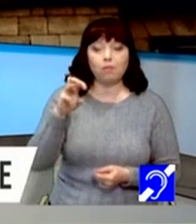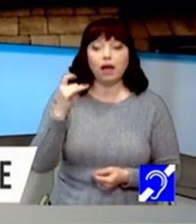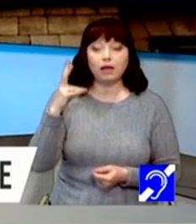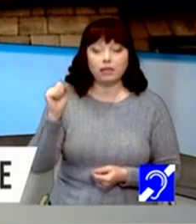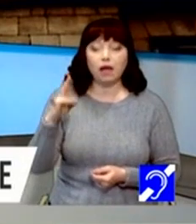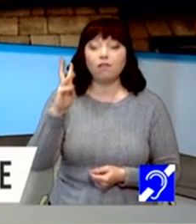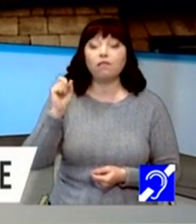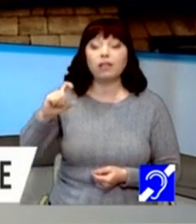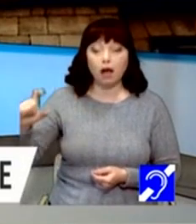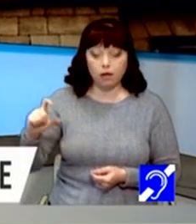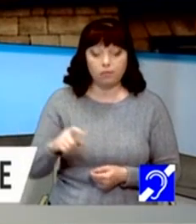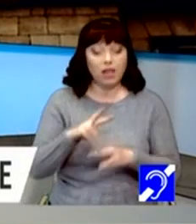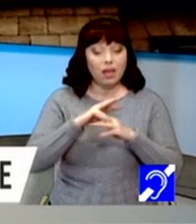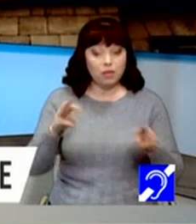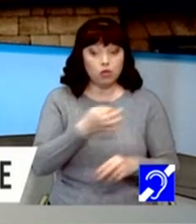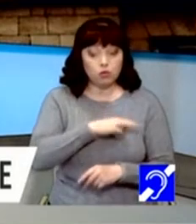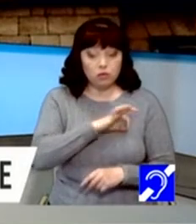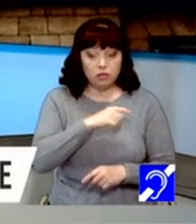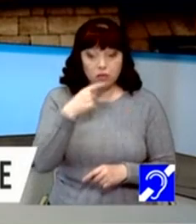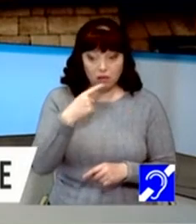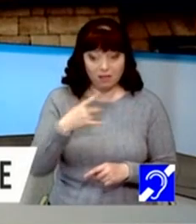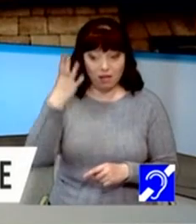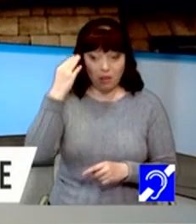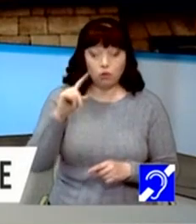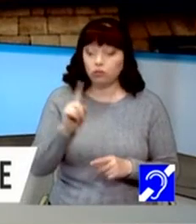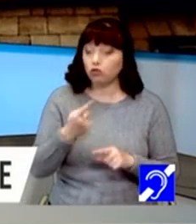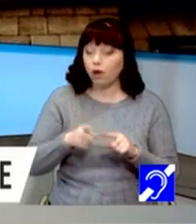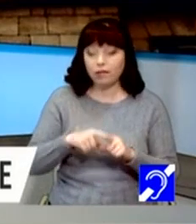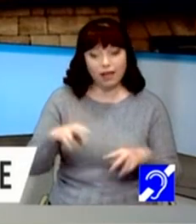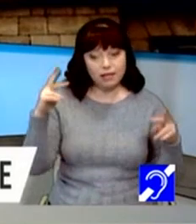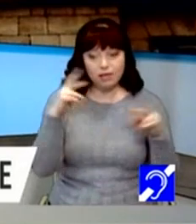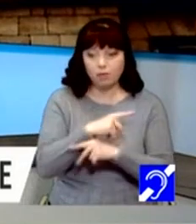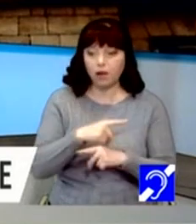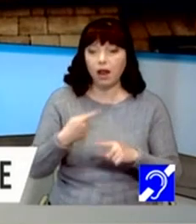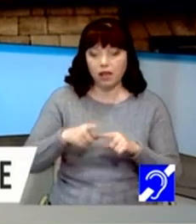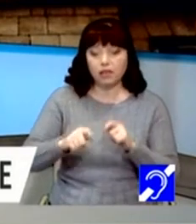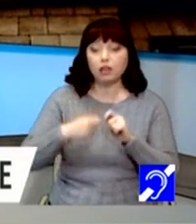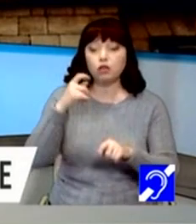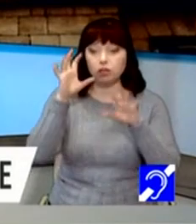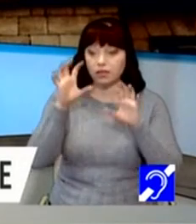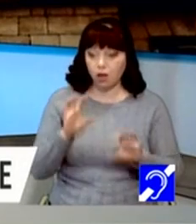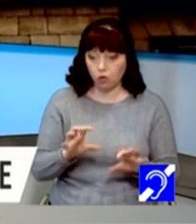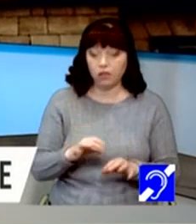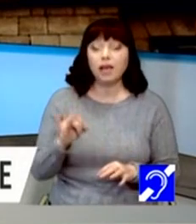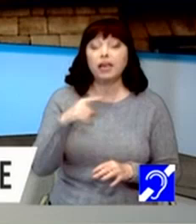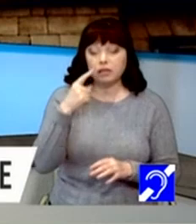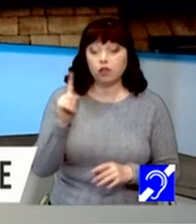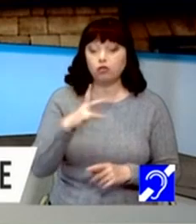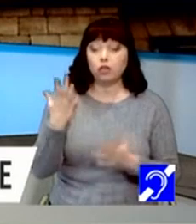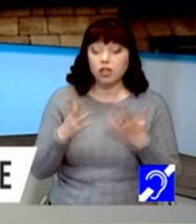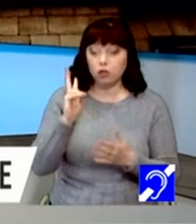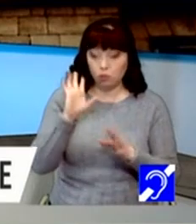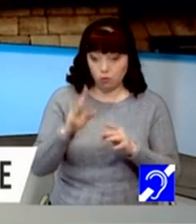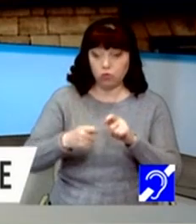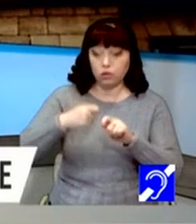spune că decizia este una ilegală iar procuratura generală spune că toți cei care vor încălca legislația Republicii Moldova vor fi